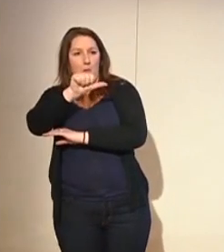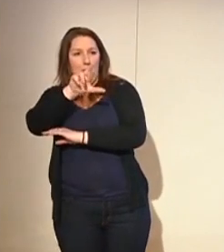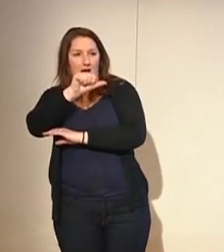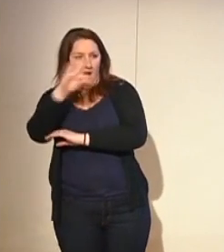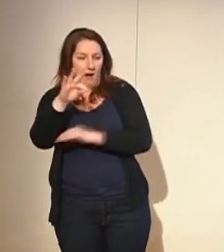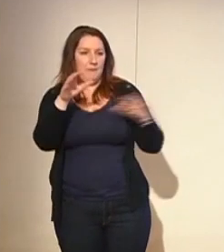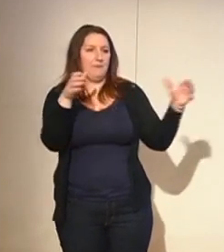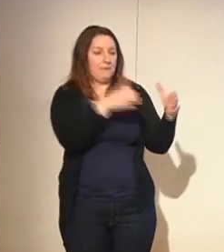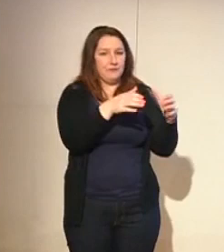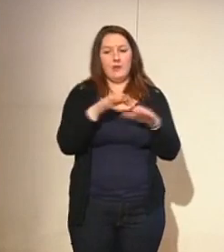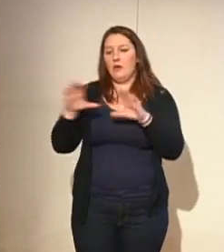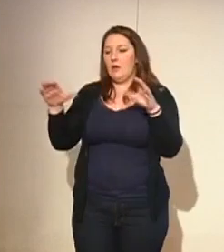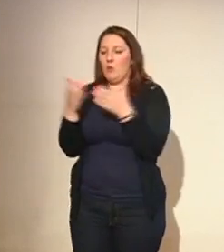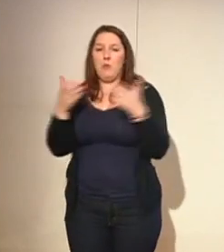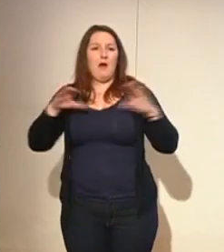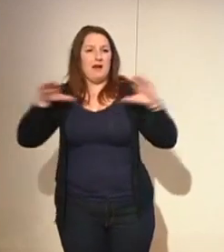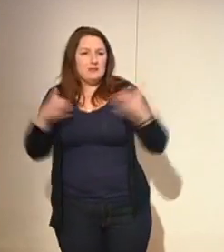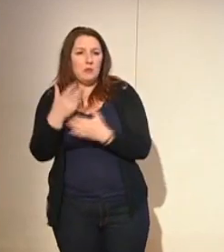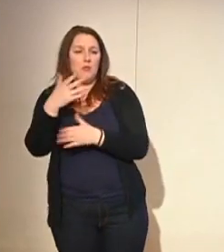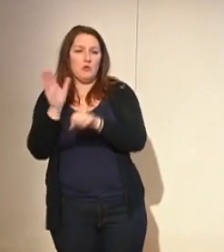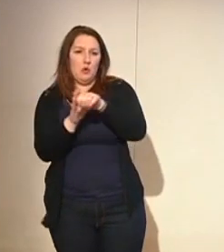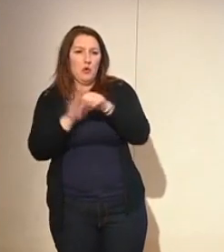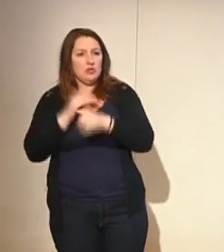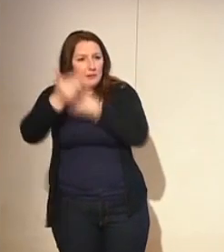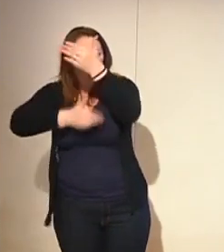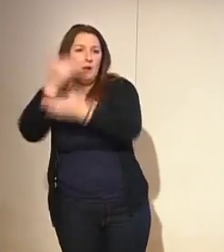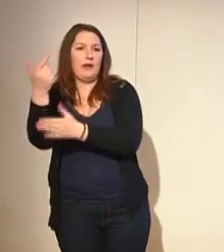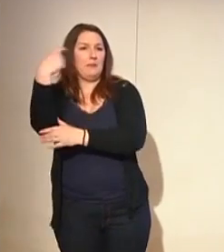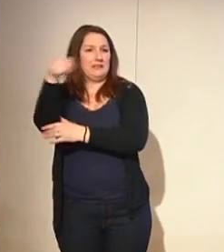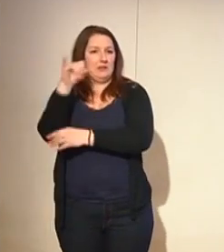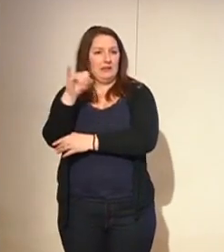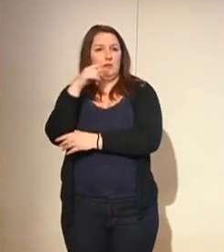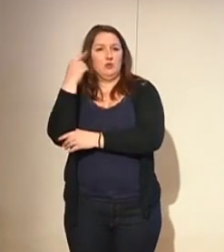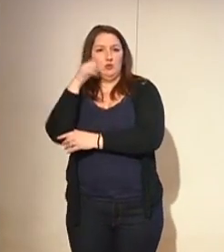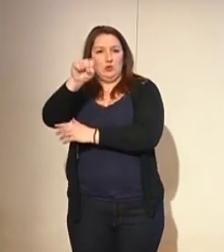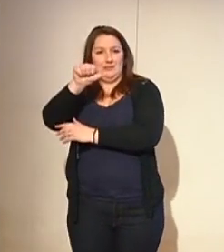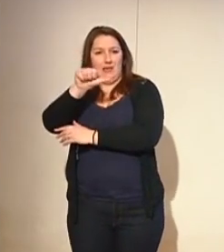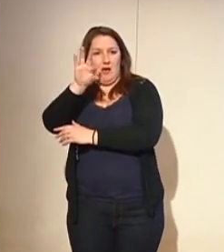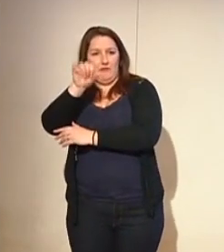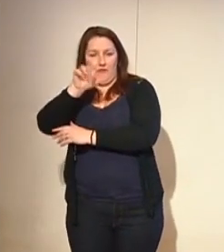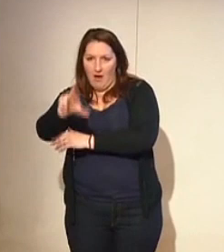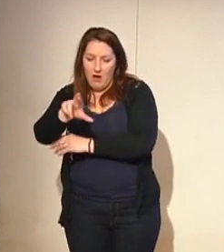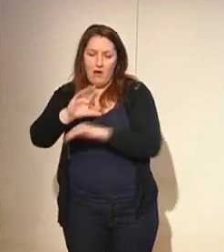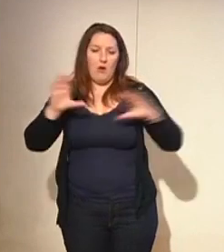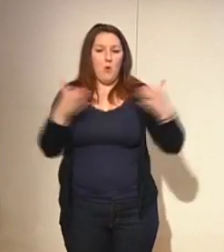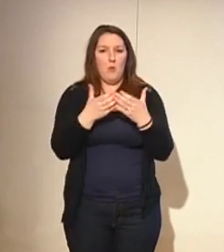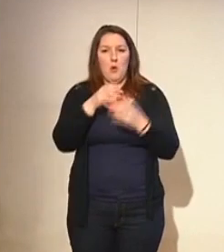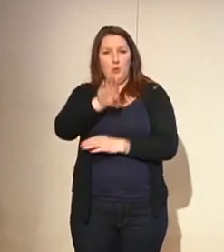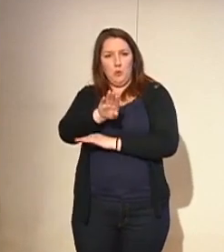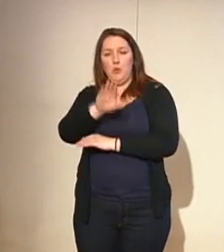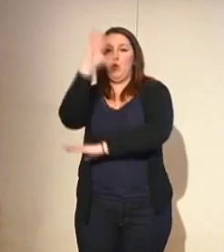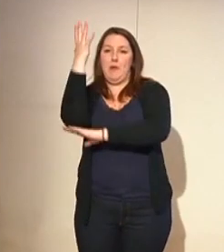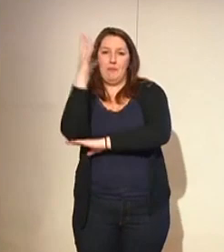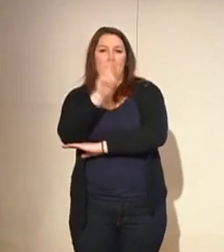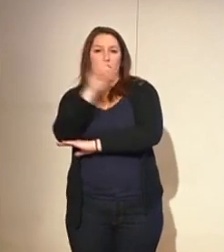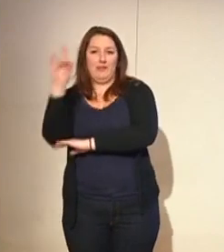rassemblement de gauche et de progrès présidé par Jérôme Safar le groupe udi UMP udi et société